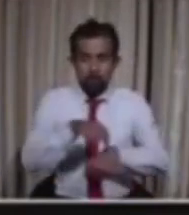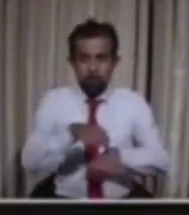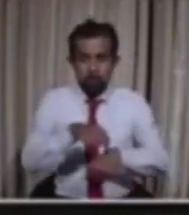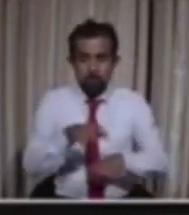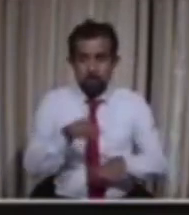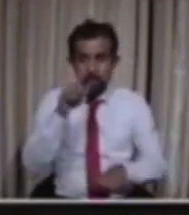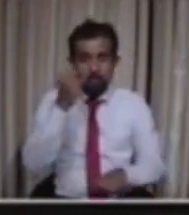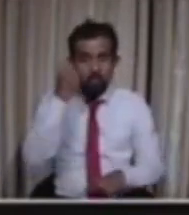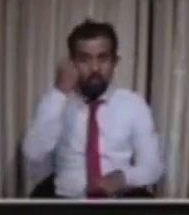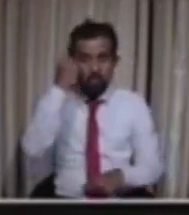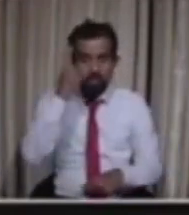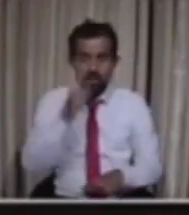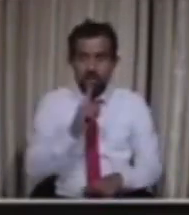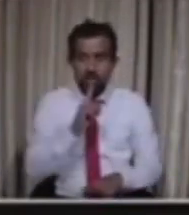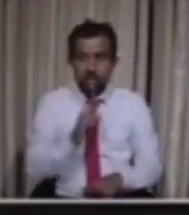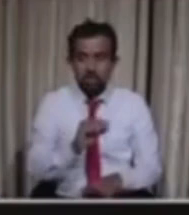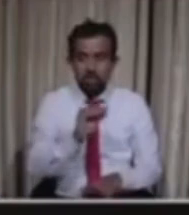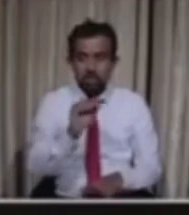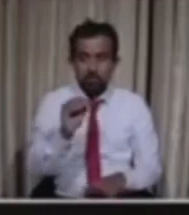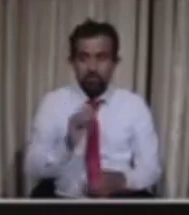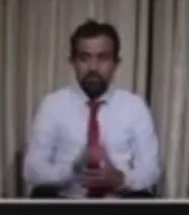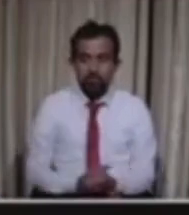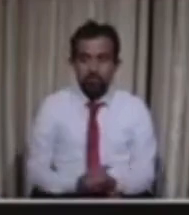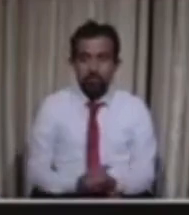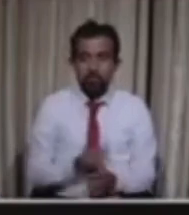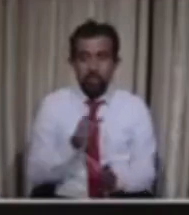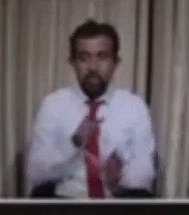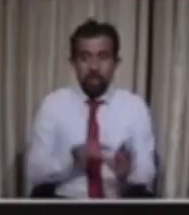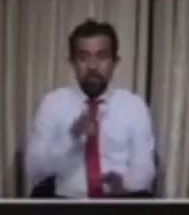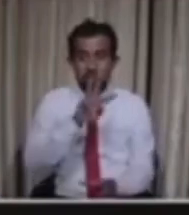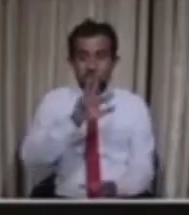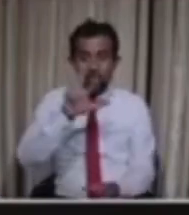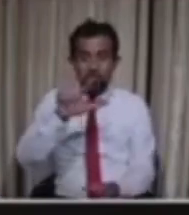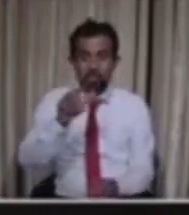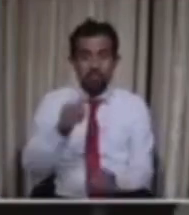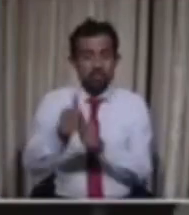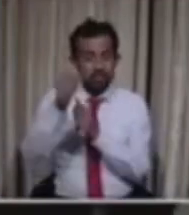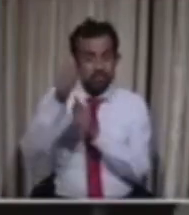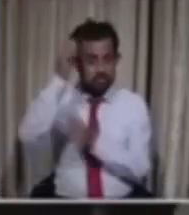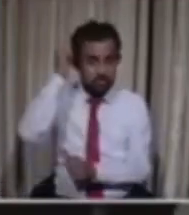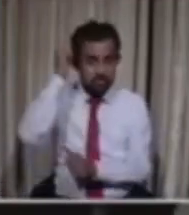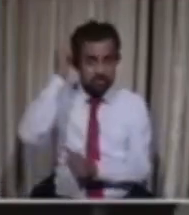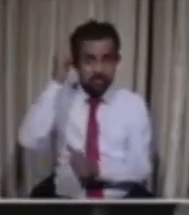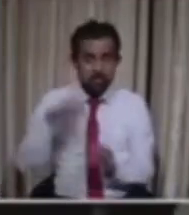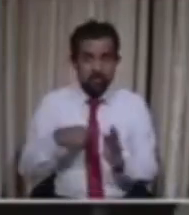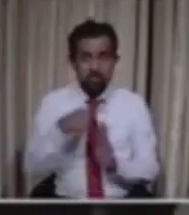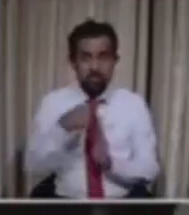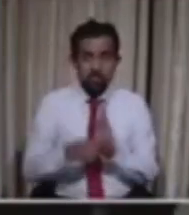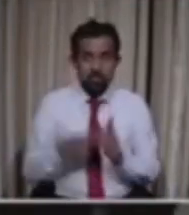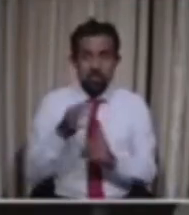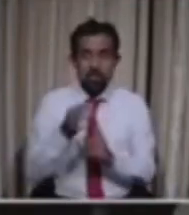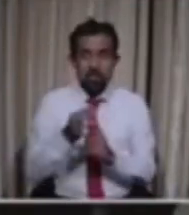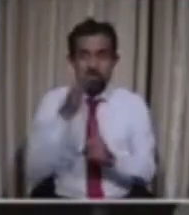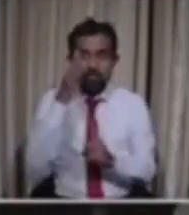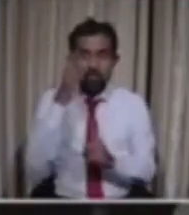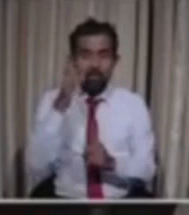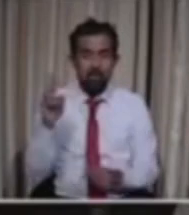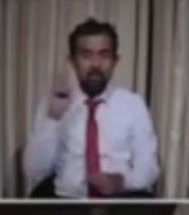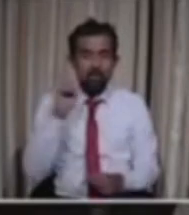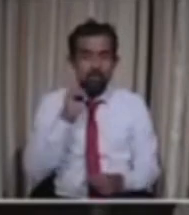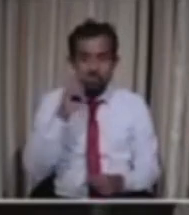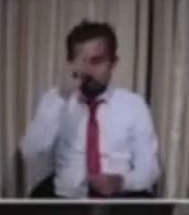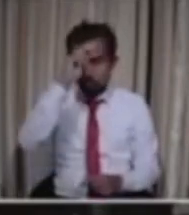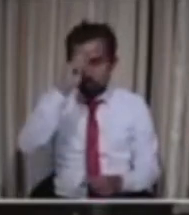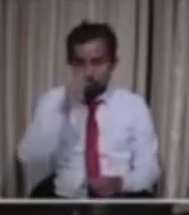விரும்புகின்றேன். 39 ஆண்டுகளுக்கு முன்னர் இன்று இந்த நாட்டினுடைய ஜனாதிபதியாக இருக்கிற ரணில் விக்ரமசிங்கே அவர்கள் அன்று கல்வி அமைச்சராக இருந்த பொழுது